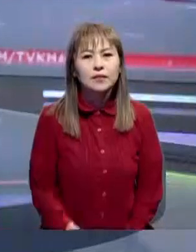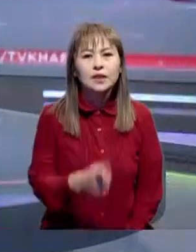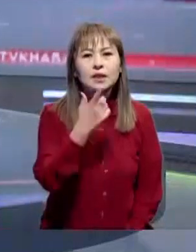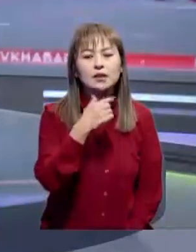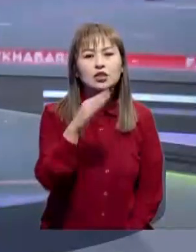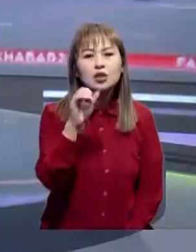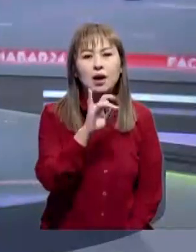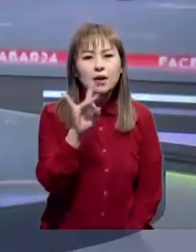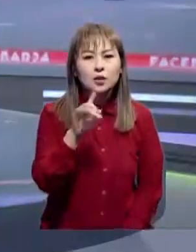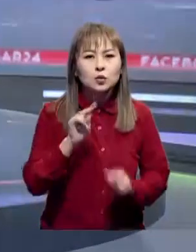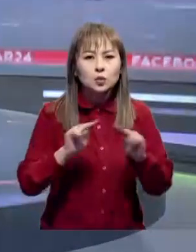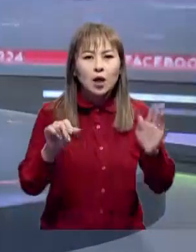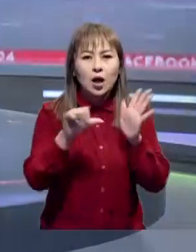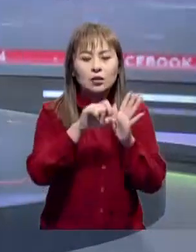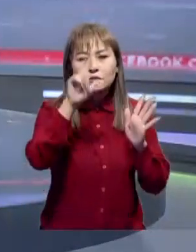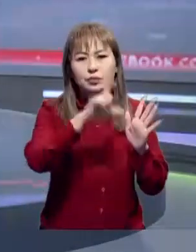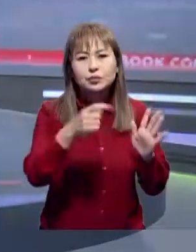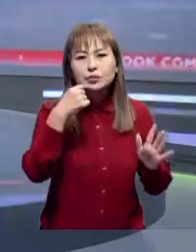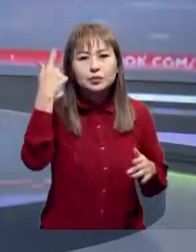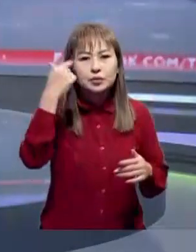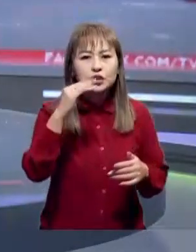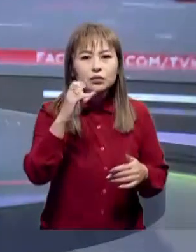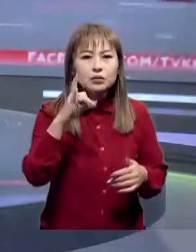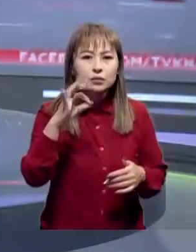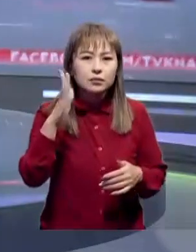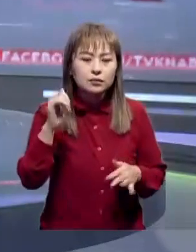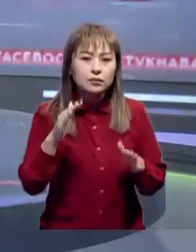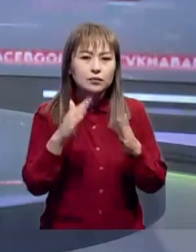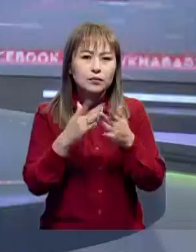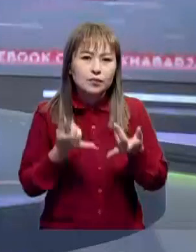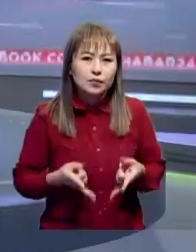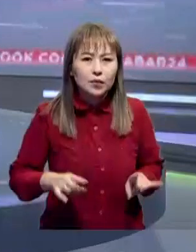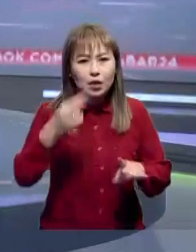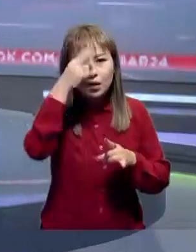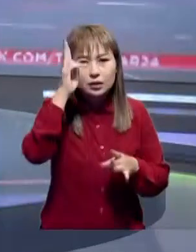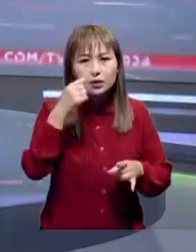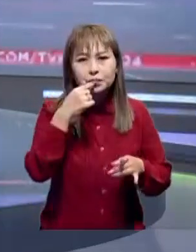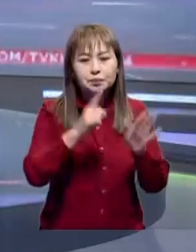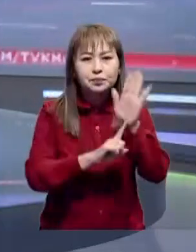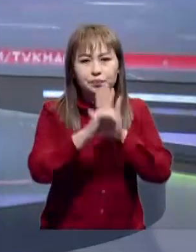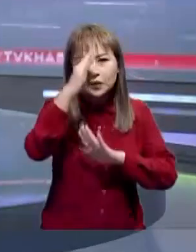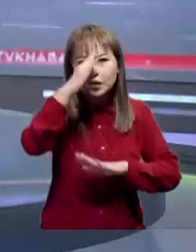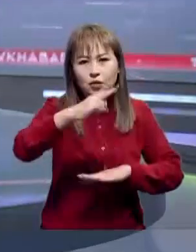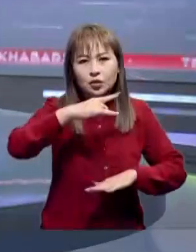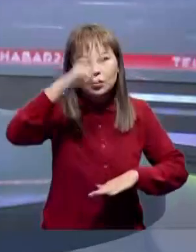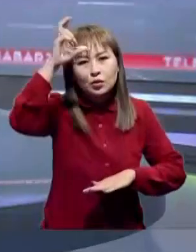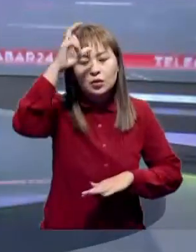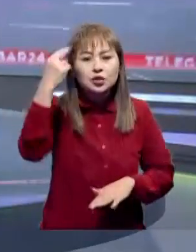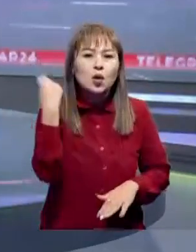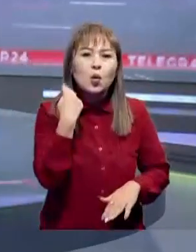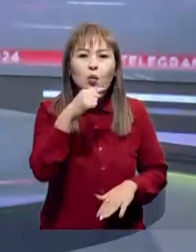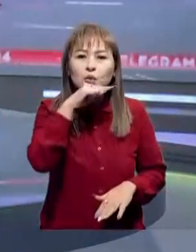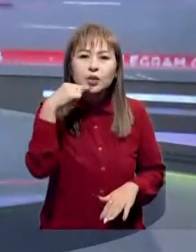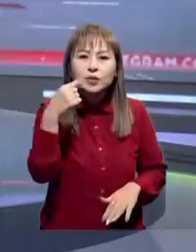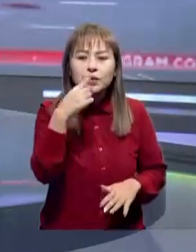Ал Кызылжарлык устаз 6 жұрттын тілін білет. Чинара Асланова туған Азербайджан тілінен басқа қазақша, түркше,